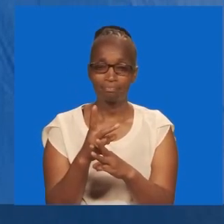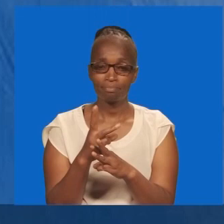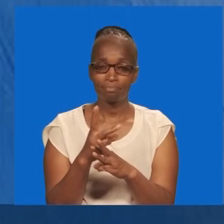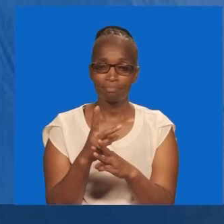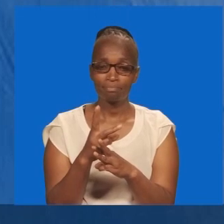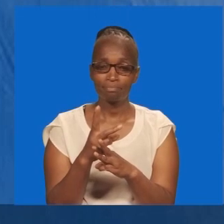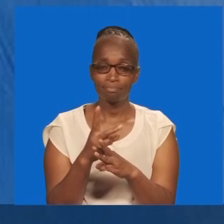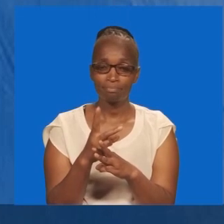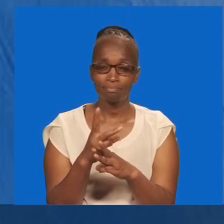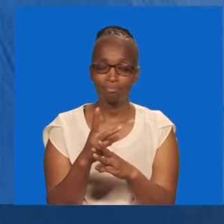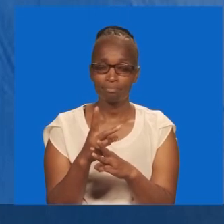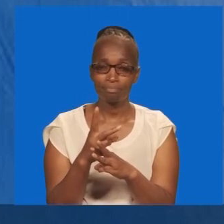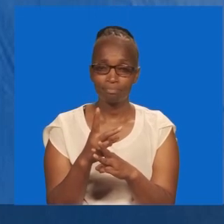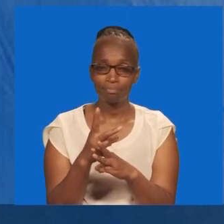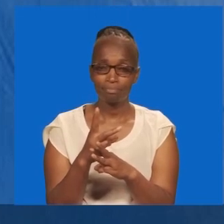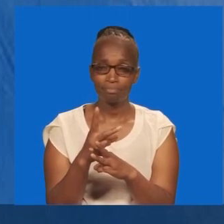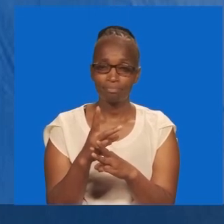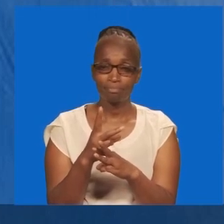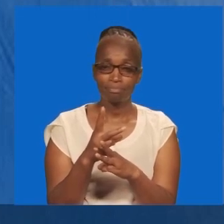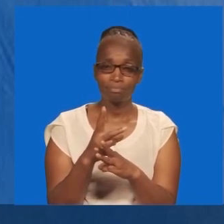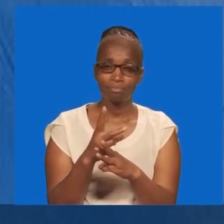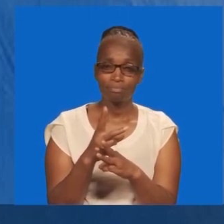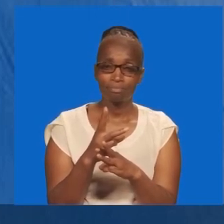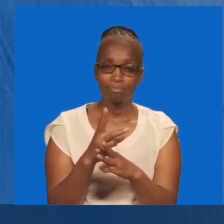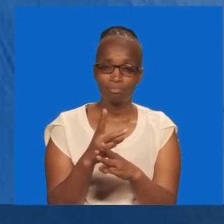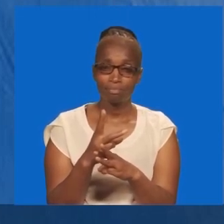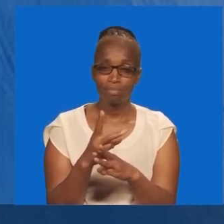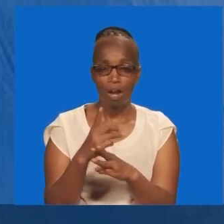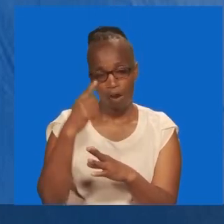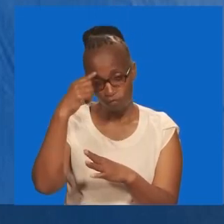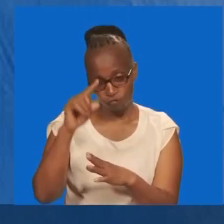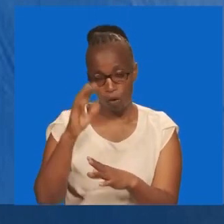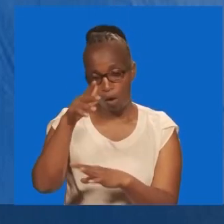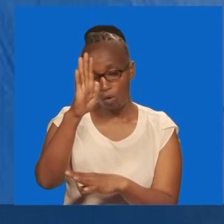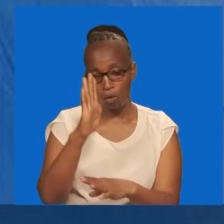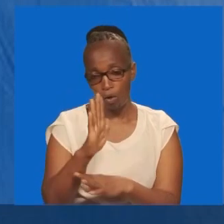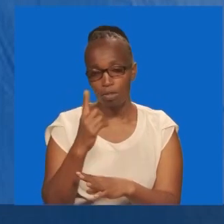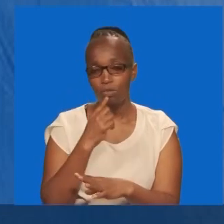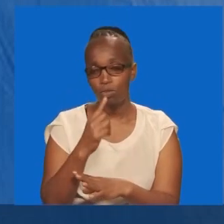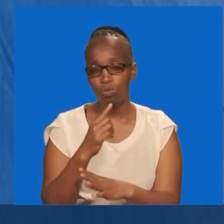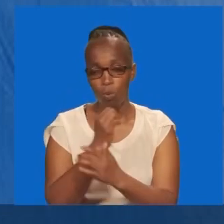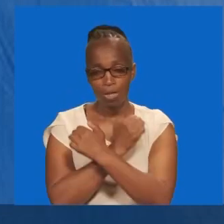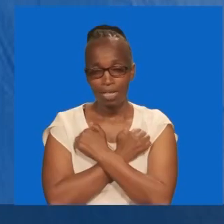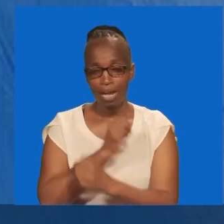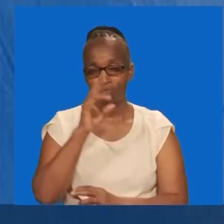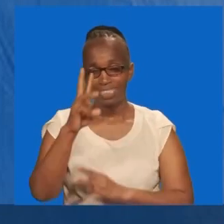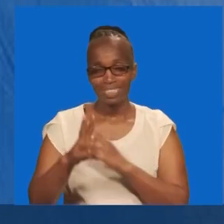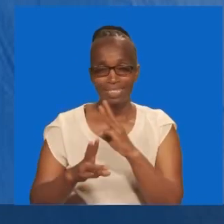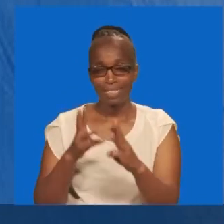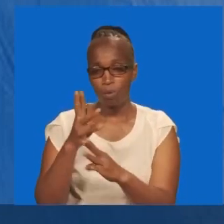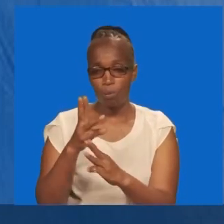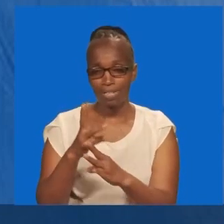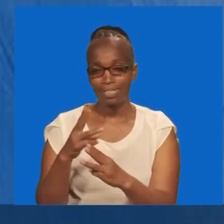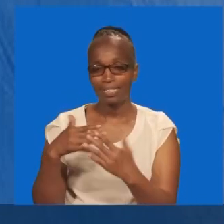kwamba for God so loved the world. Kwa maana jinsi hii Mungu